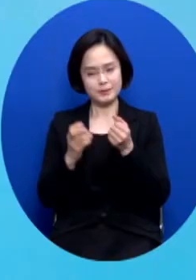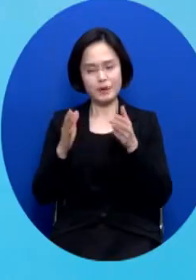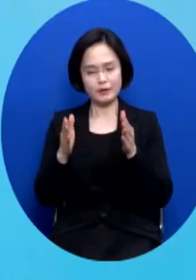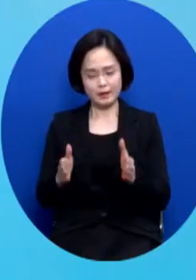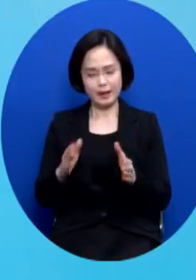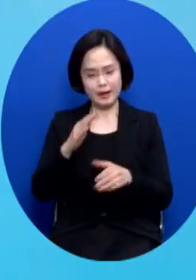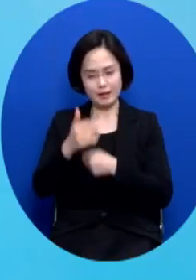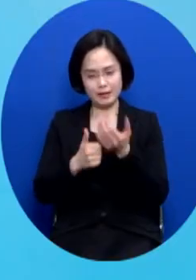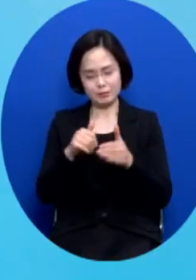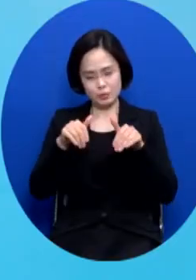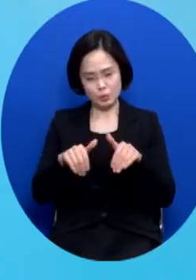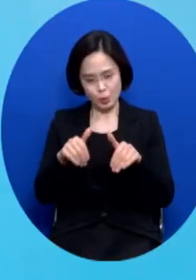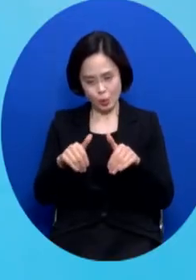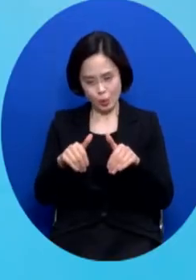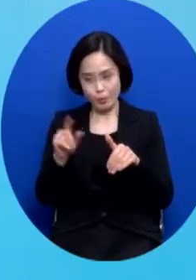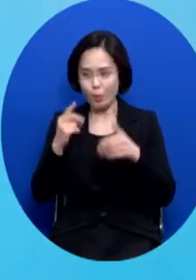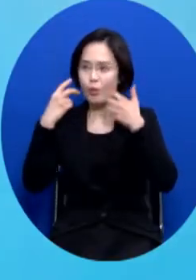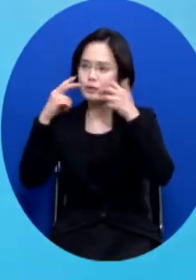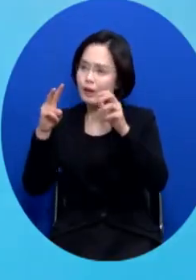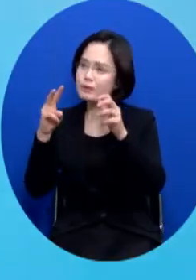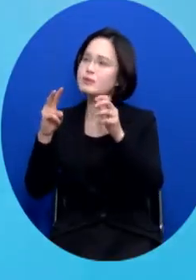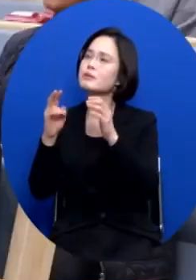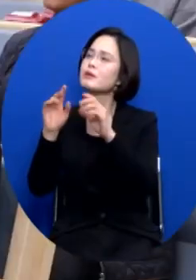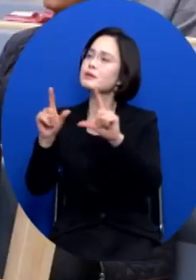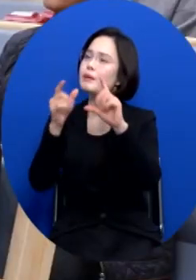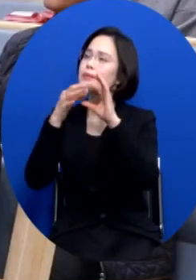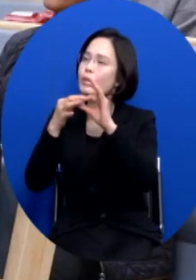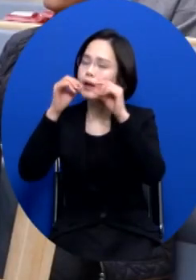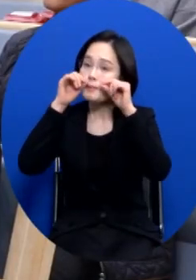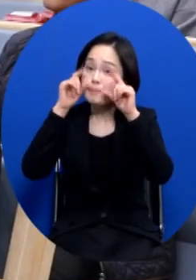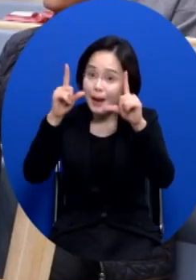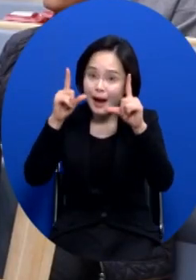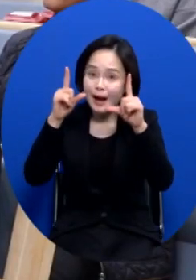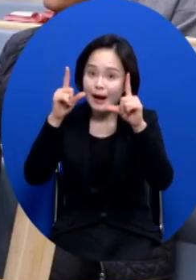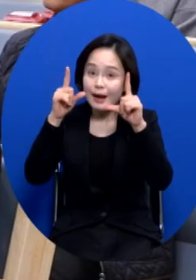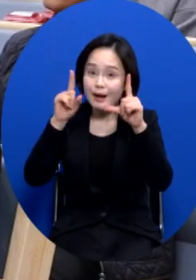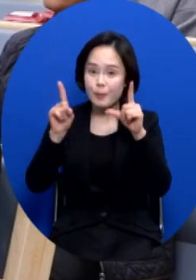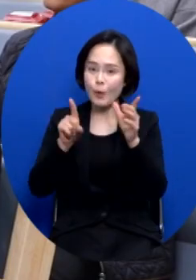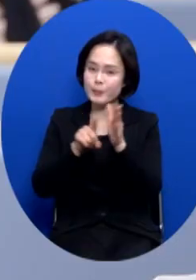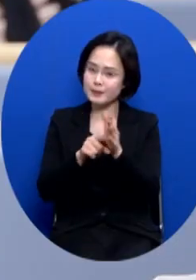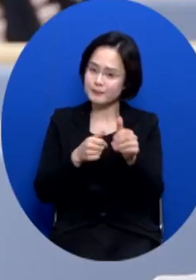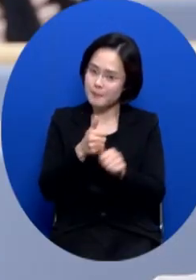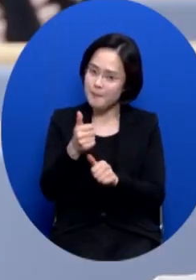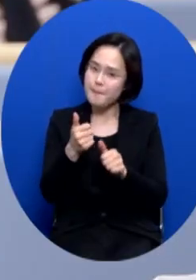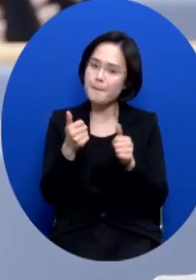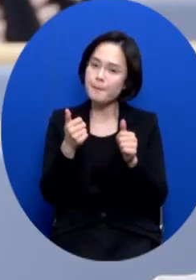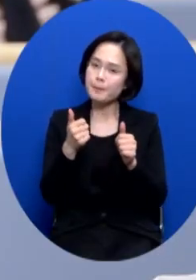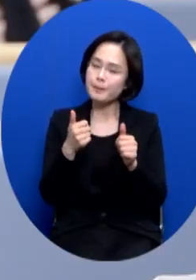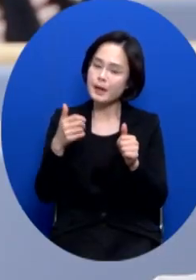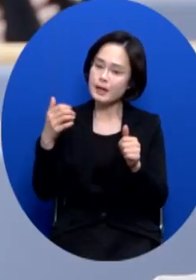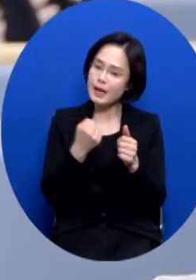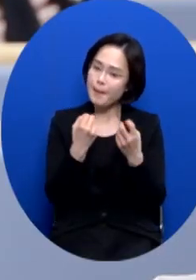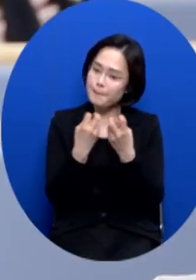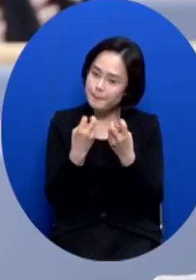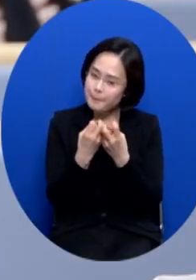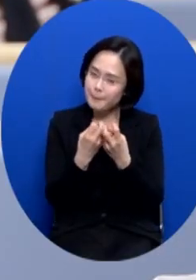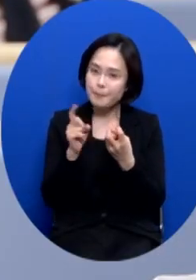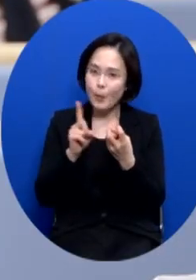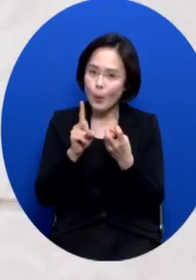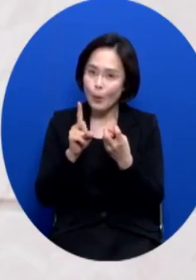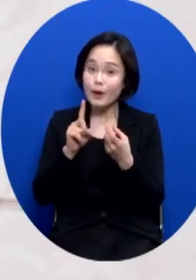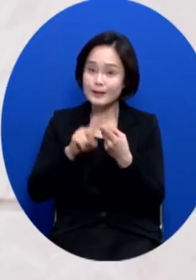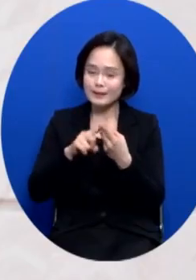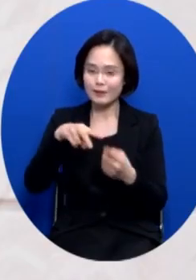인생을 통해 깨달은 믿음과 축복 승리의 법칙을 신자 병이란 주제로 정리해 다섯 차례에 걸쳐 말씀을